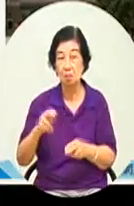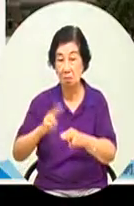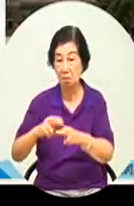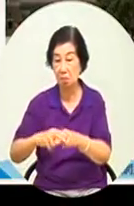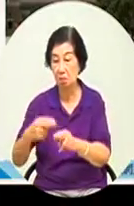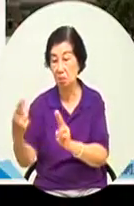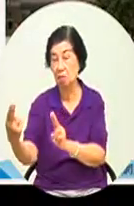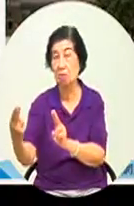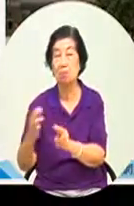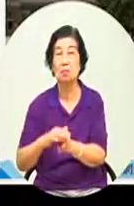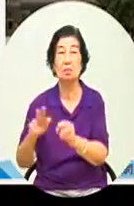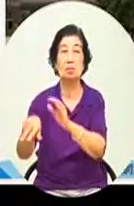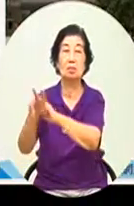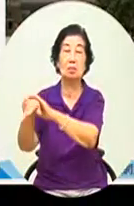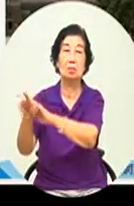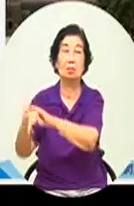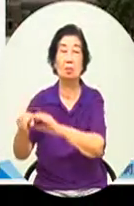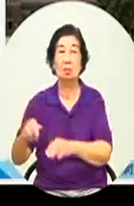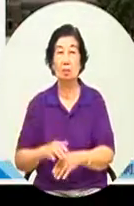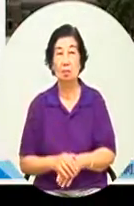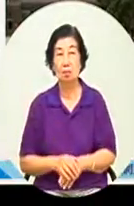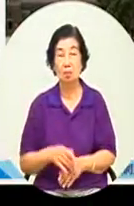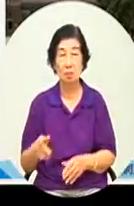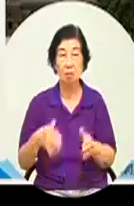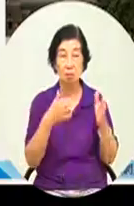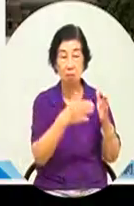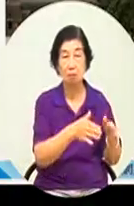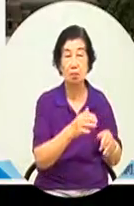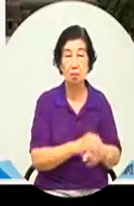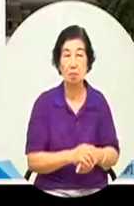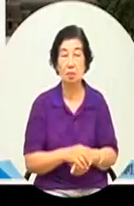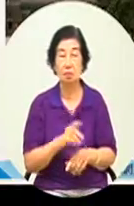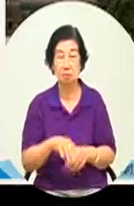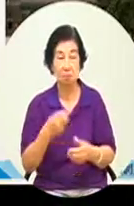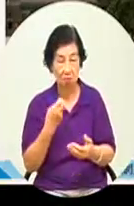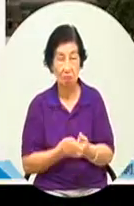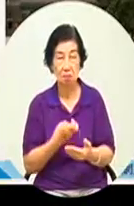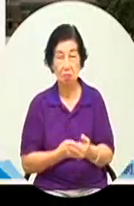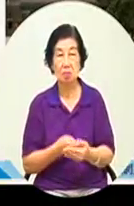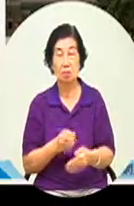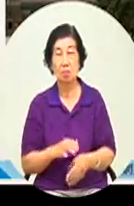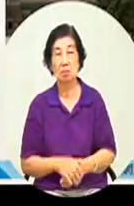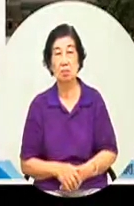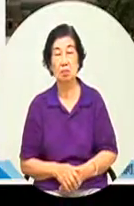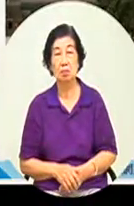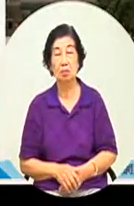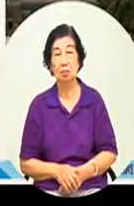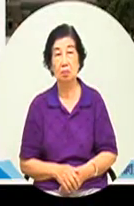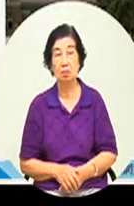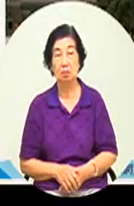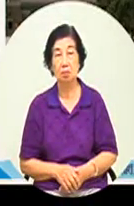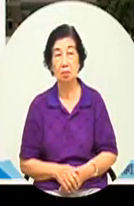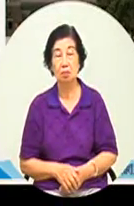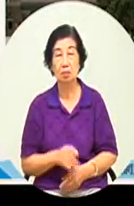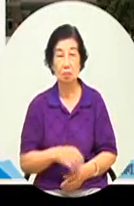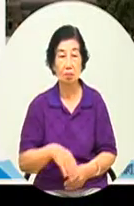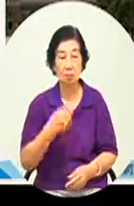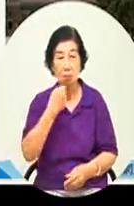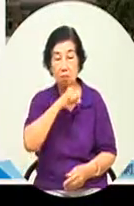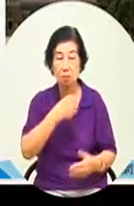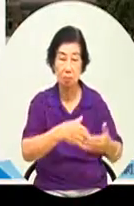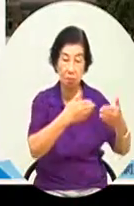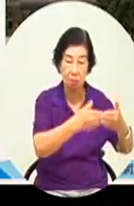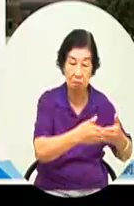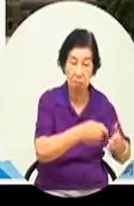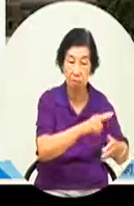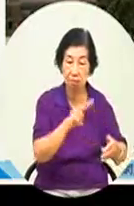人。我想这对咱来讲吼是非常非常的严重啊。那我认为的是，两岸的关系吼，如果要